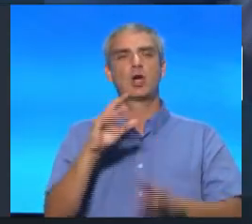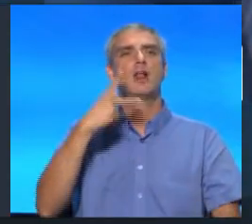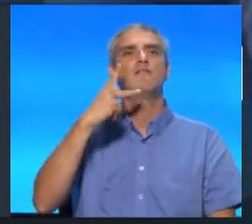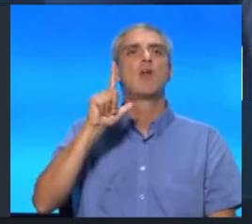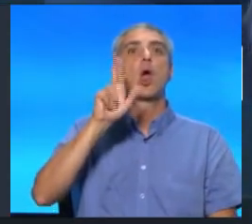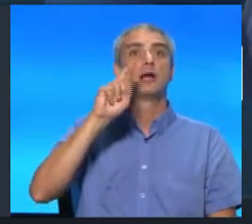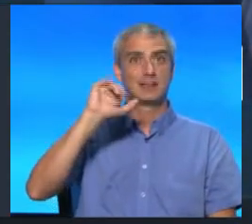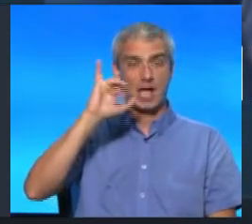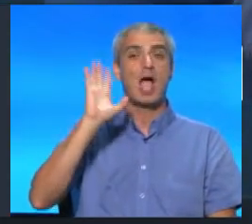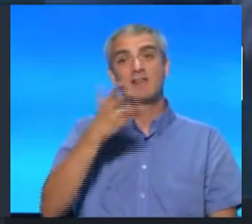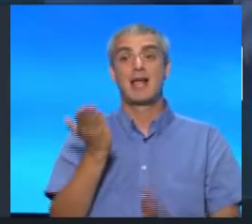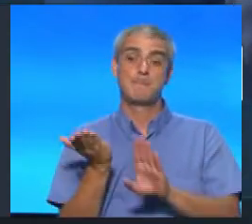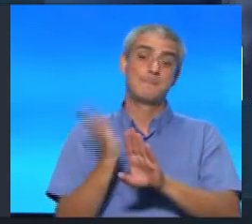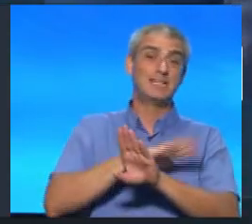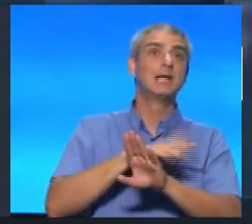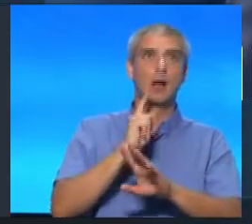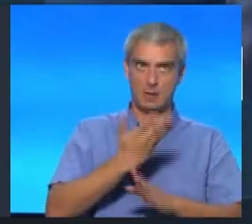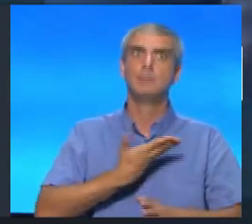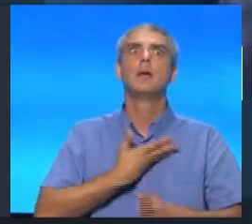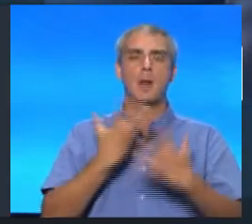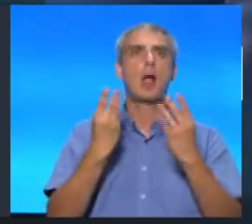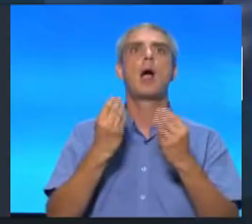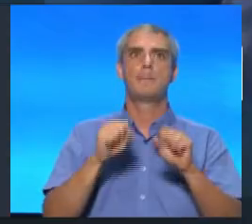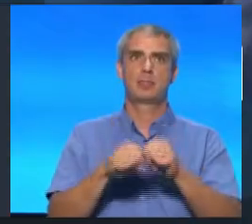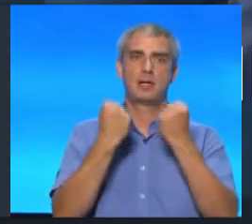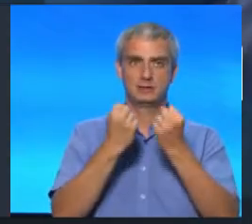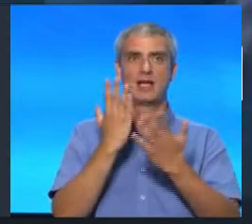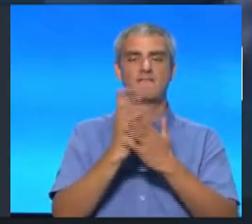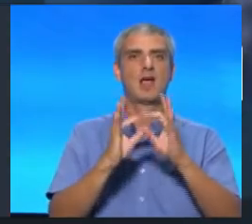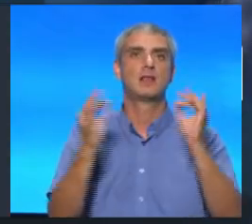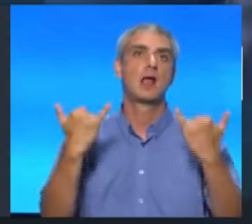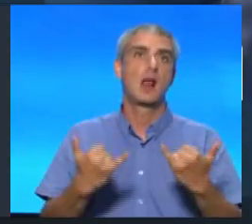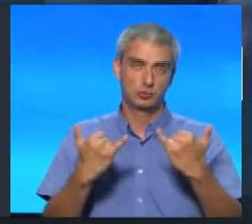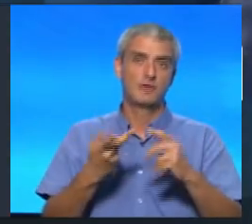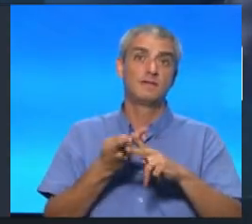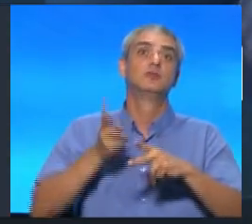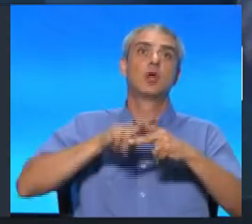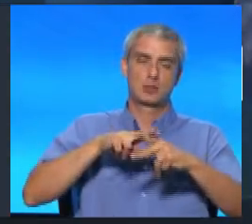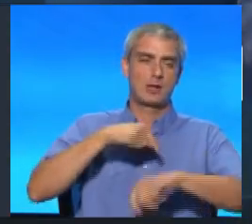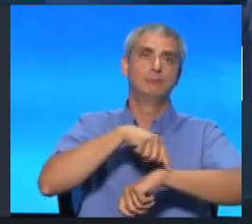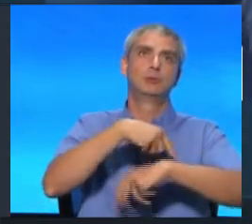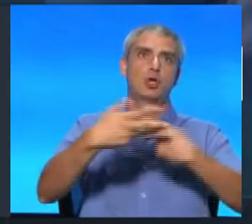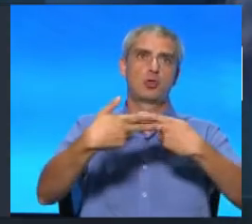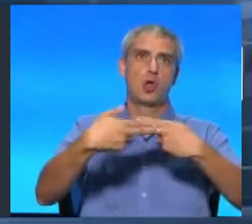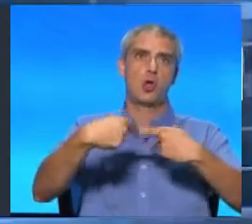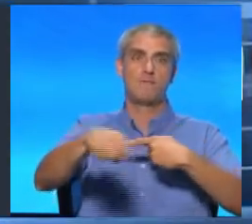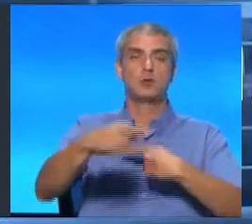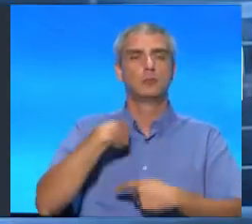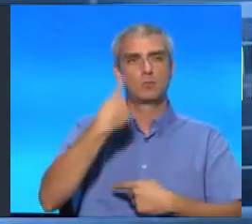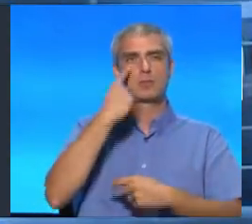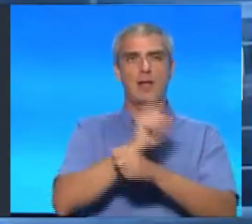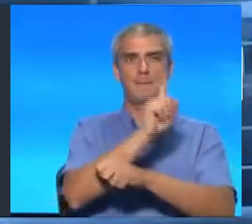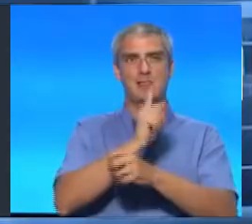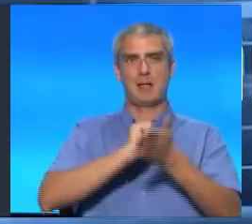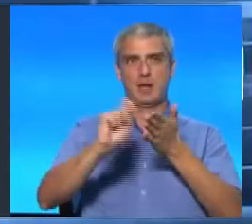גם הצד המזרחי סופג לא מעט נזק, וזה כבר התחיל וזה יתעצם בשעות הקרובות. בואו נראה בינתיים את